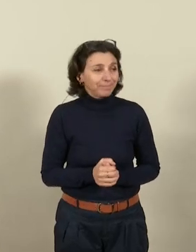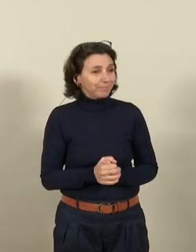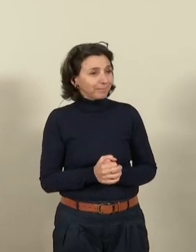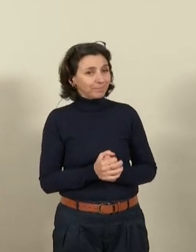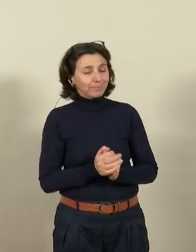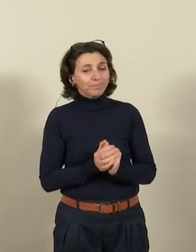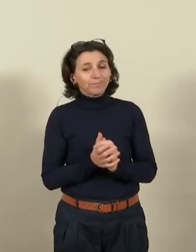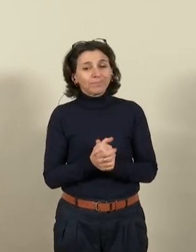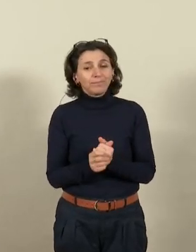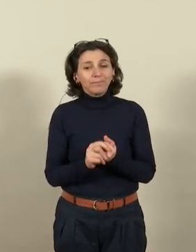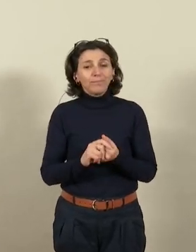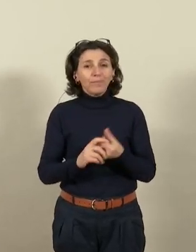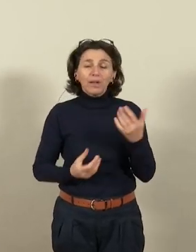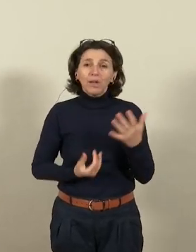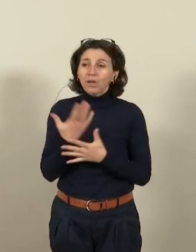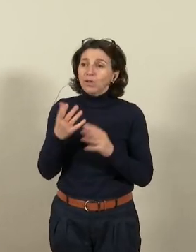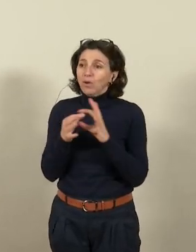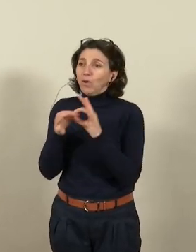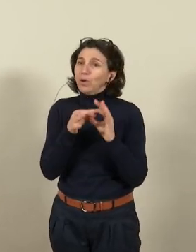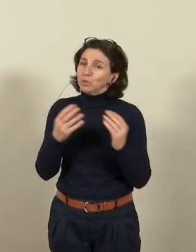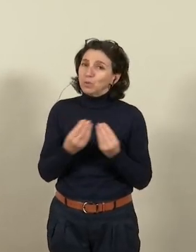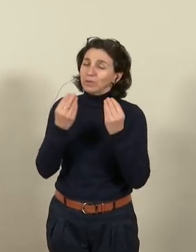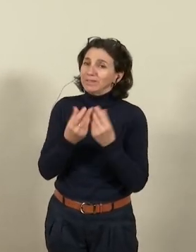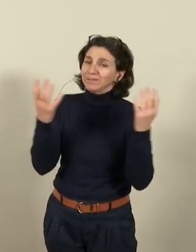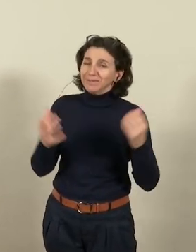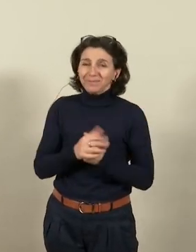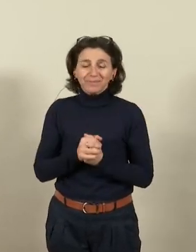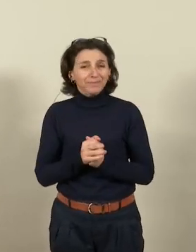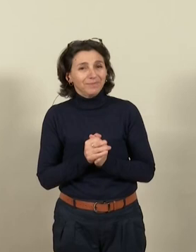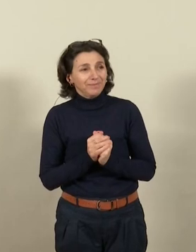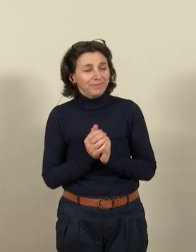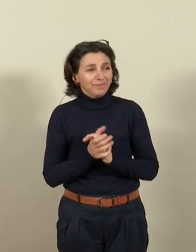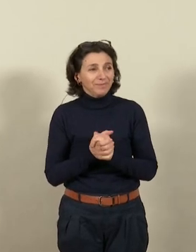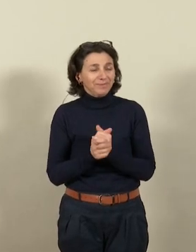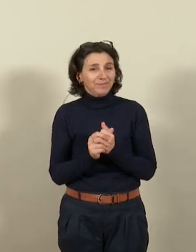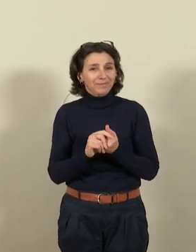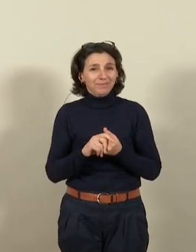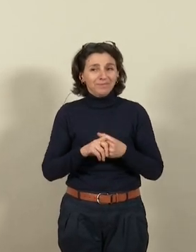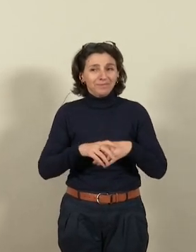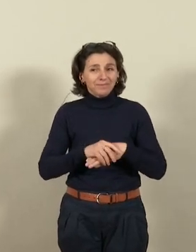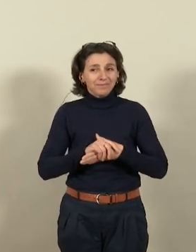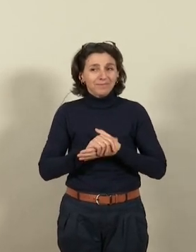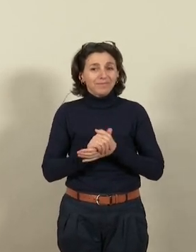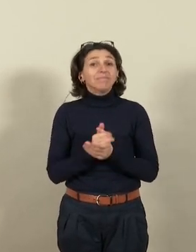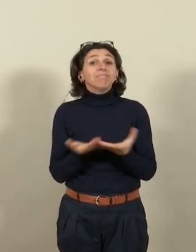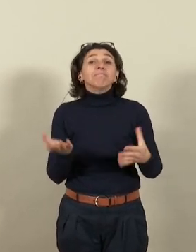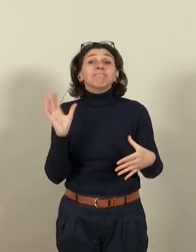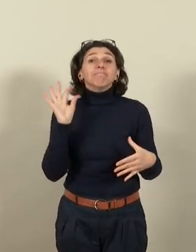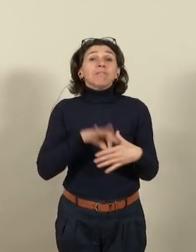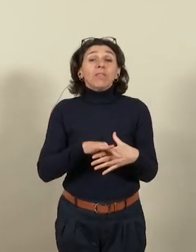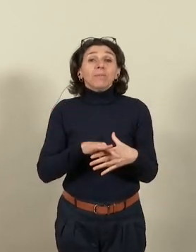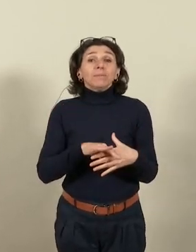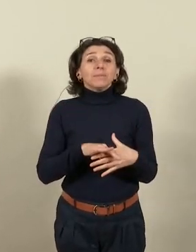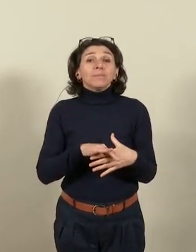un nouvel amour enthousiaste allez nous passons au vote donc